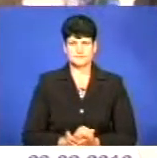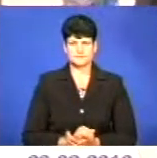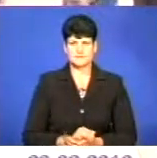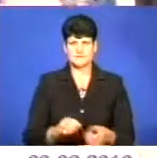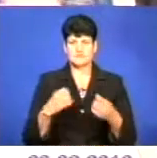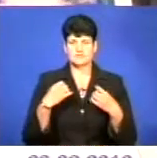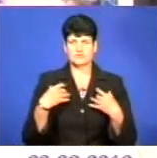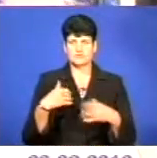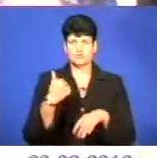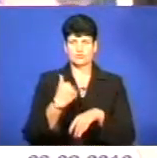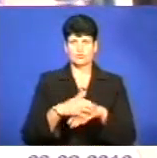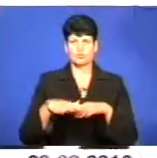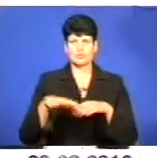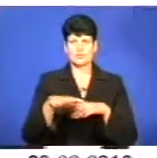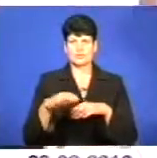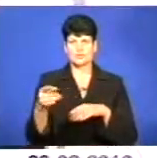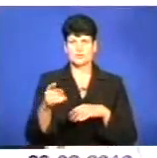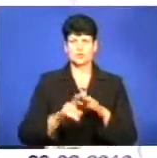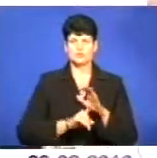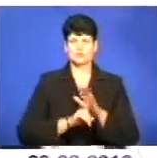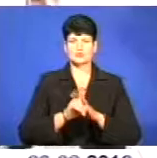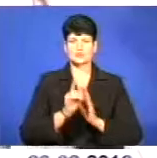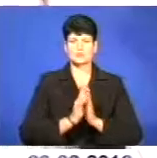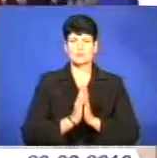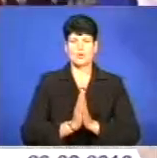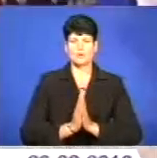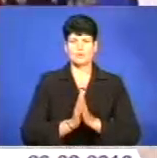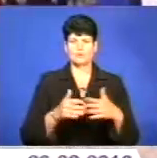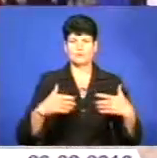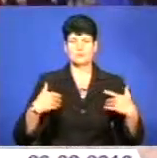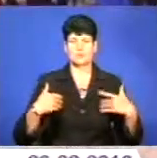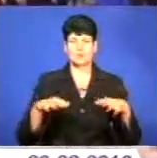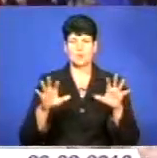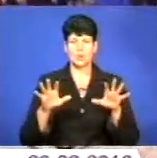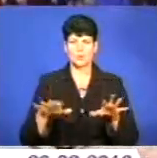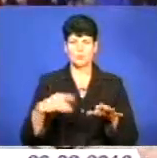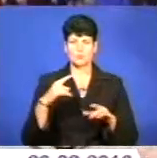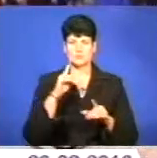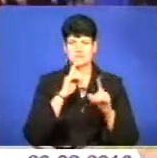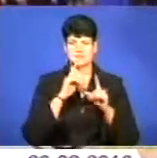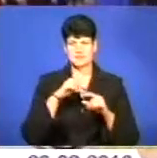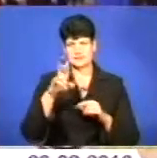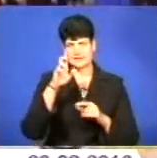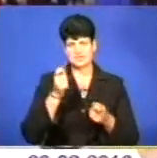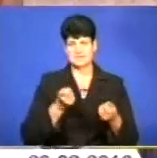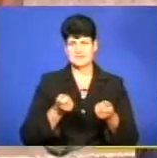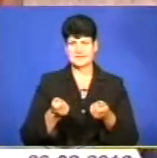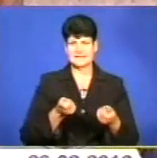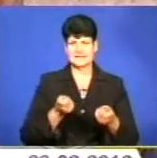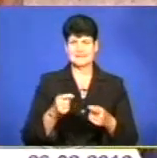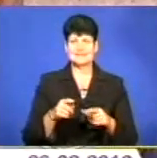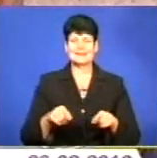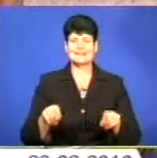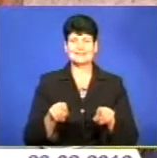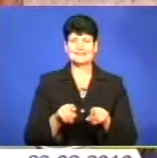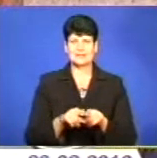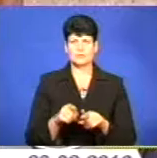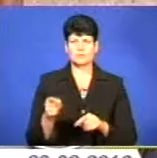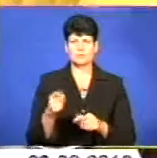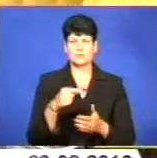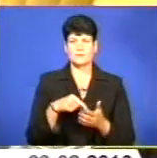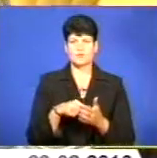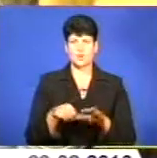Святкування на головному майдані Тернополя розпочали із молитви, привітання голів обласних рад та держадміністрацій, а також тернопільського міського